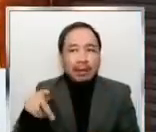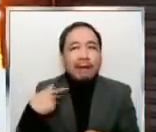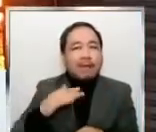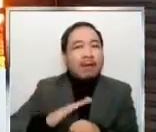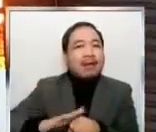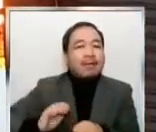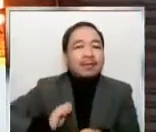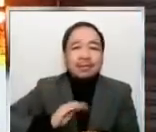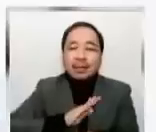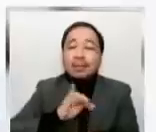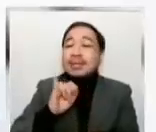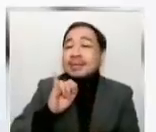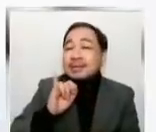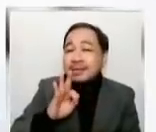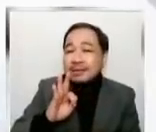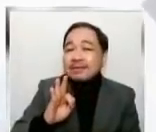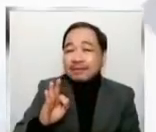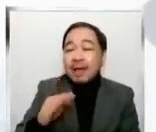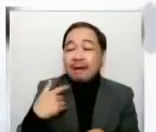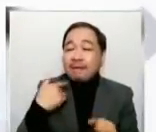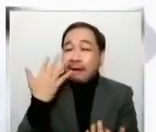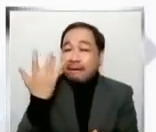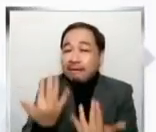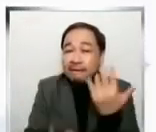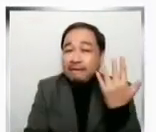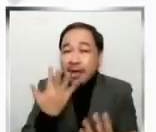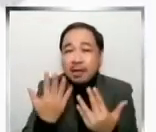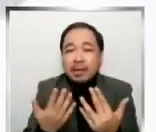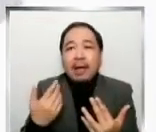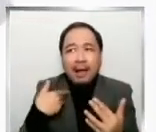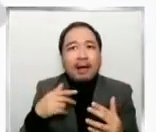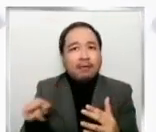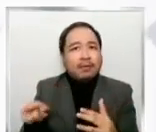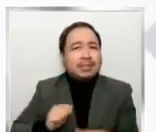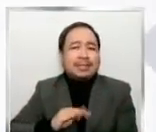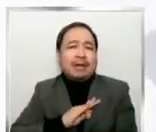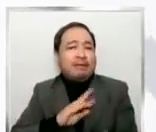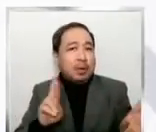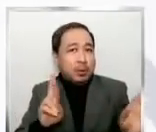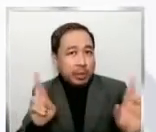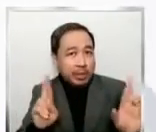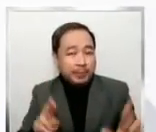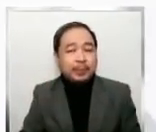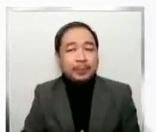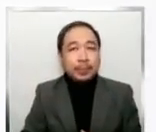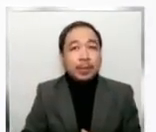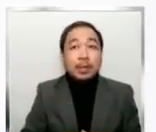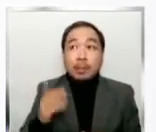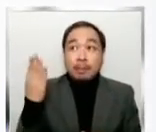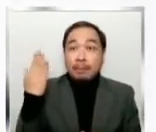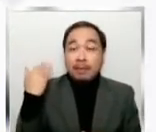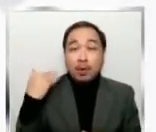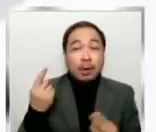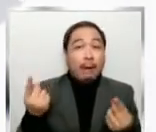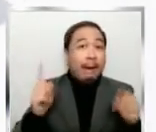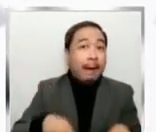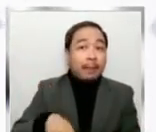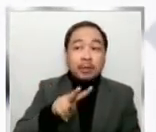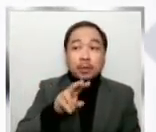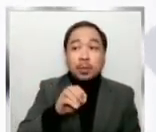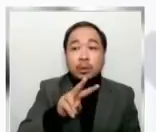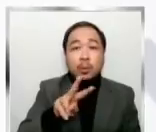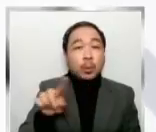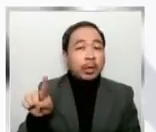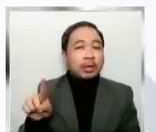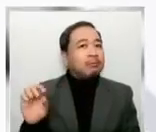salubong ng 2022. Pumasok ang 2021 ay zero fire incident po tayo relative